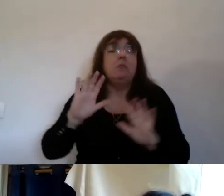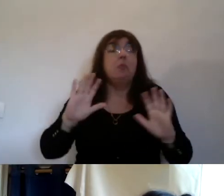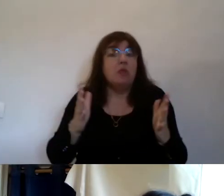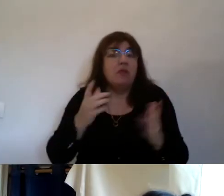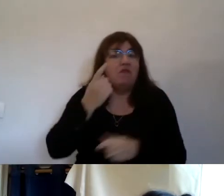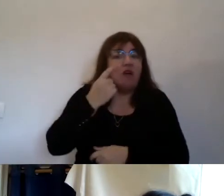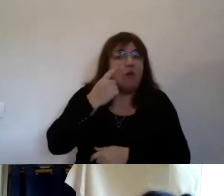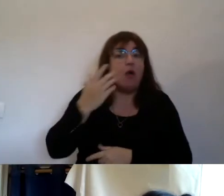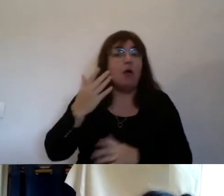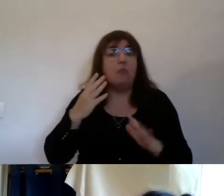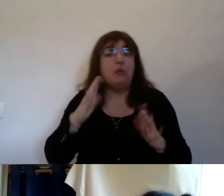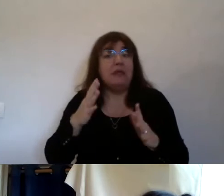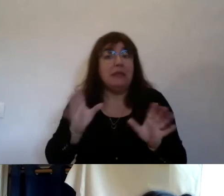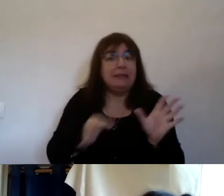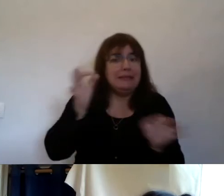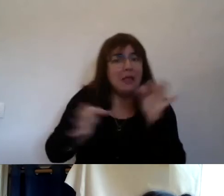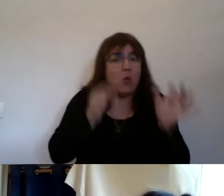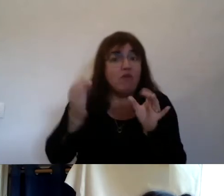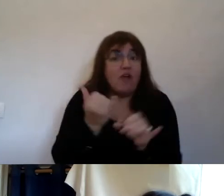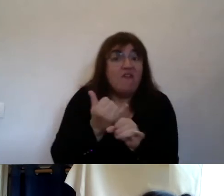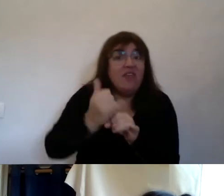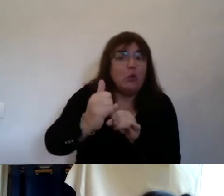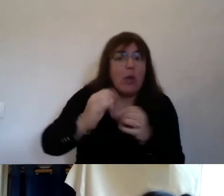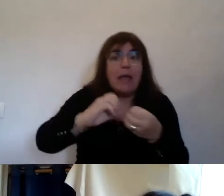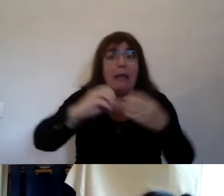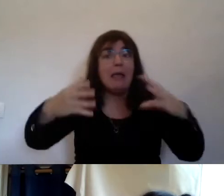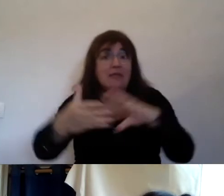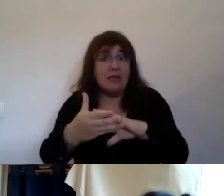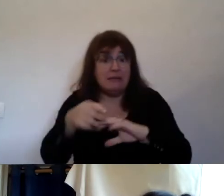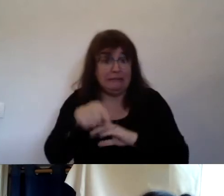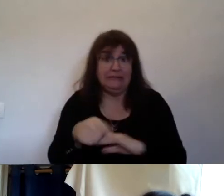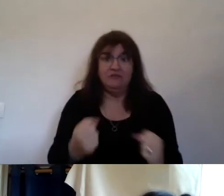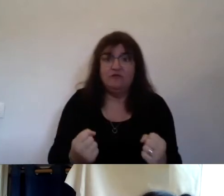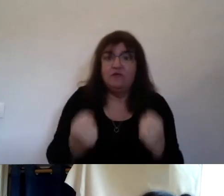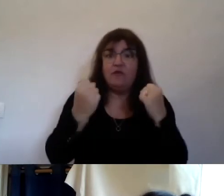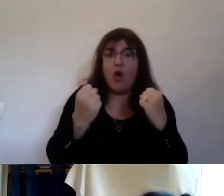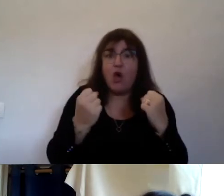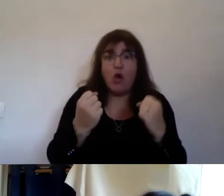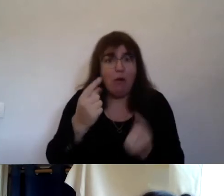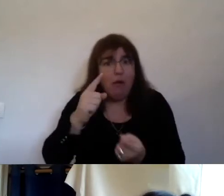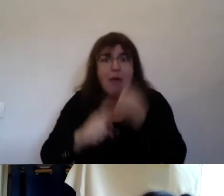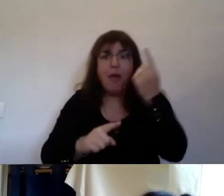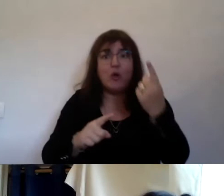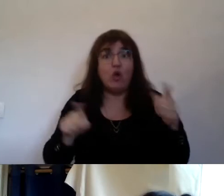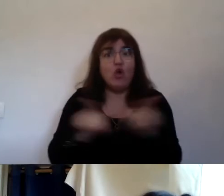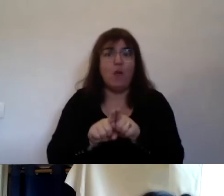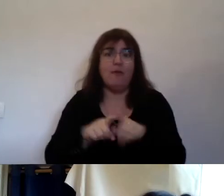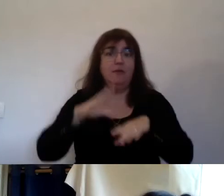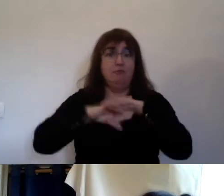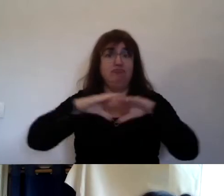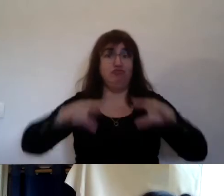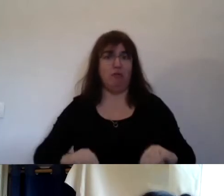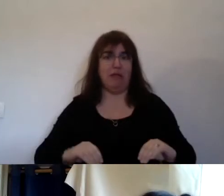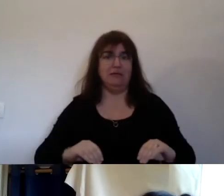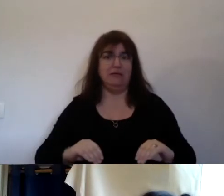que le virtuel est avant tout et tout aussi fort, tout aussi important que le présentiel. Donc, je